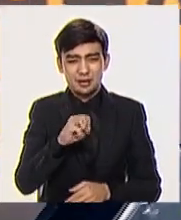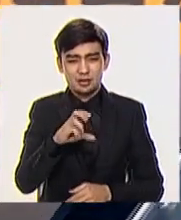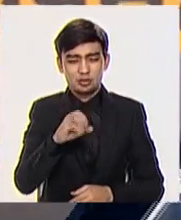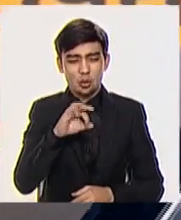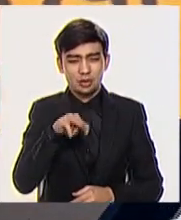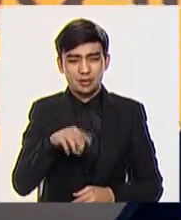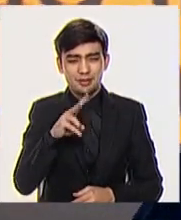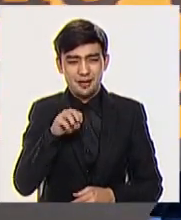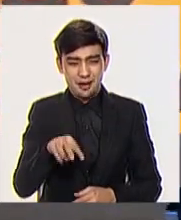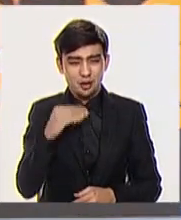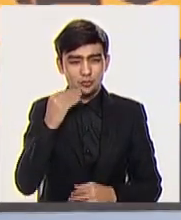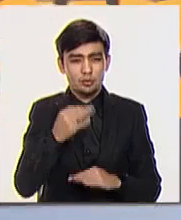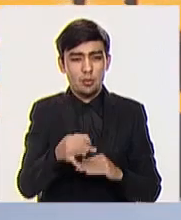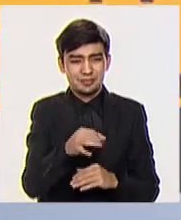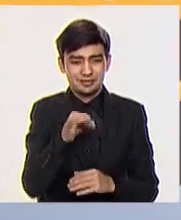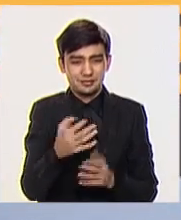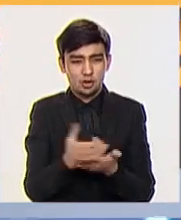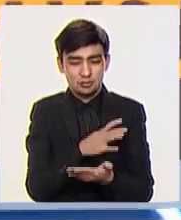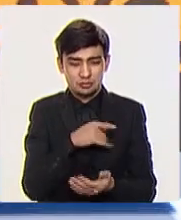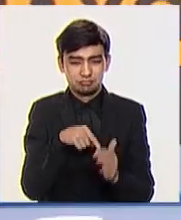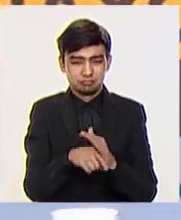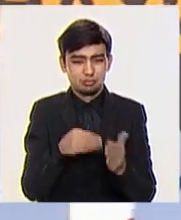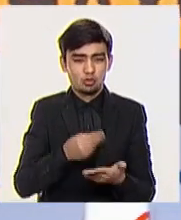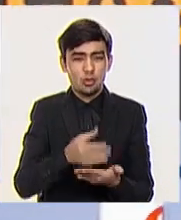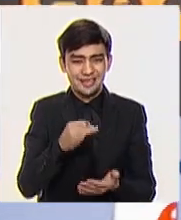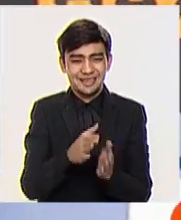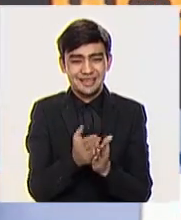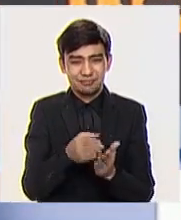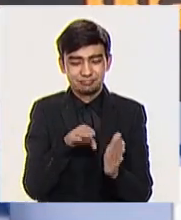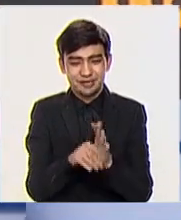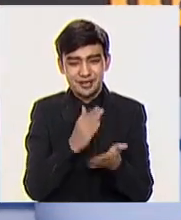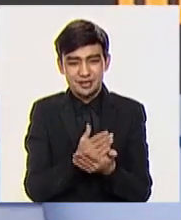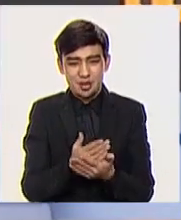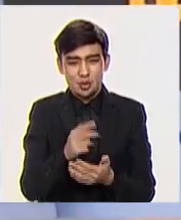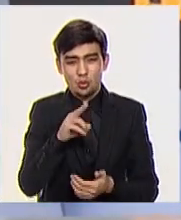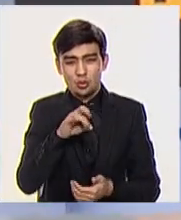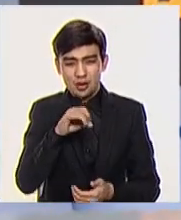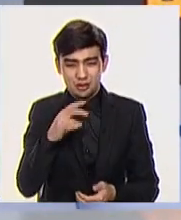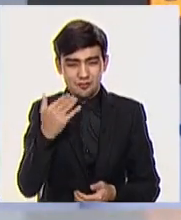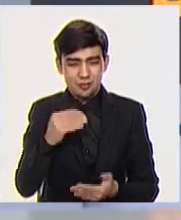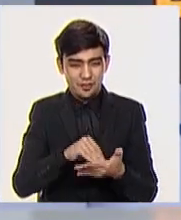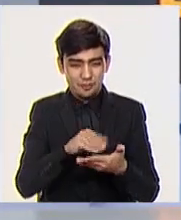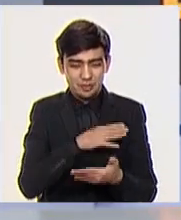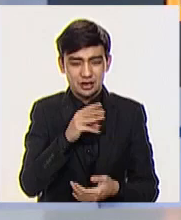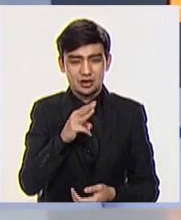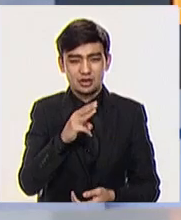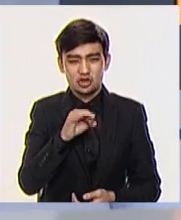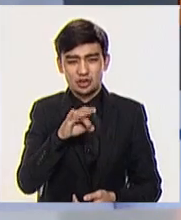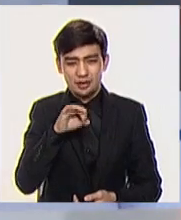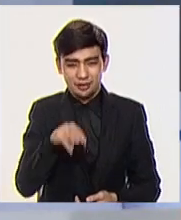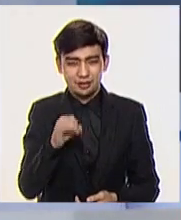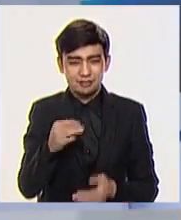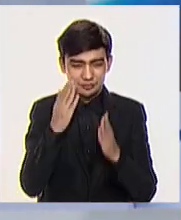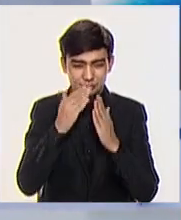области. Местный имам считает находку ценной, ведь книги содержат толкование Корана, нормы шариата и